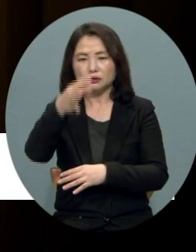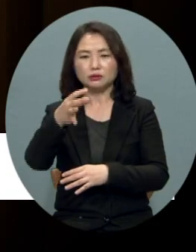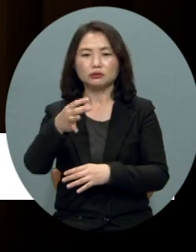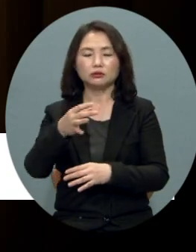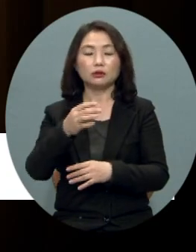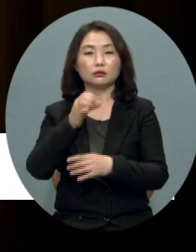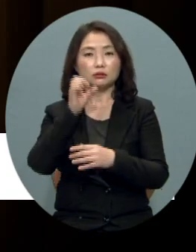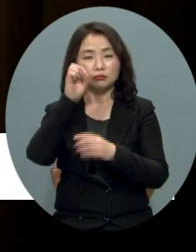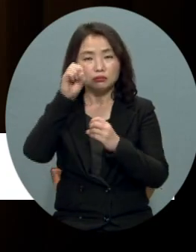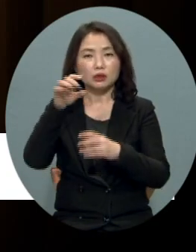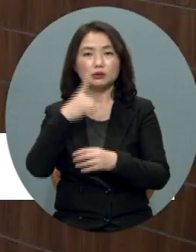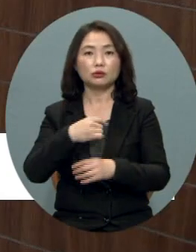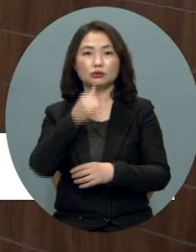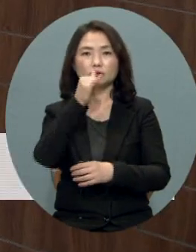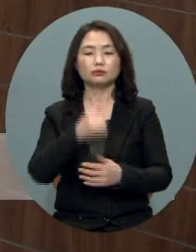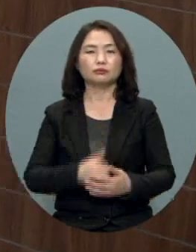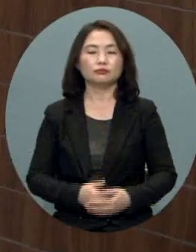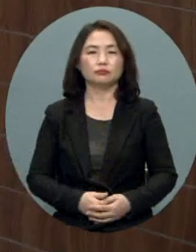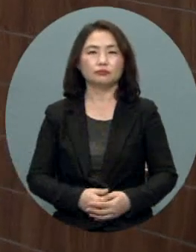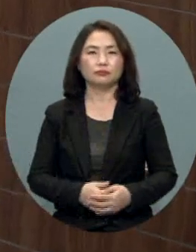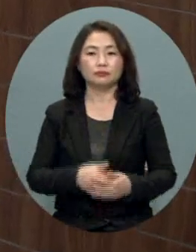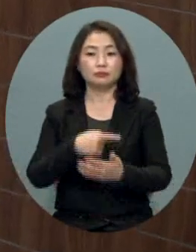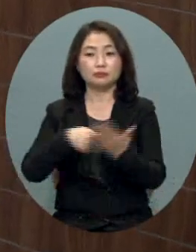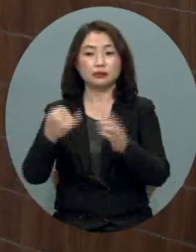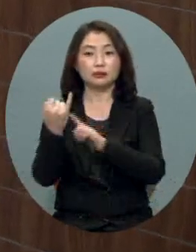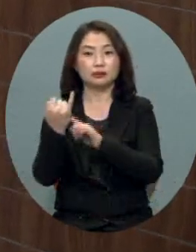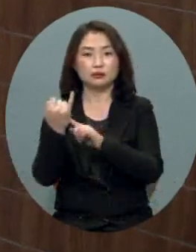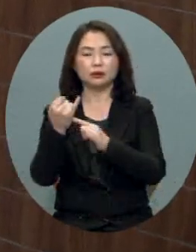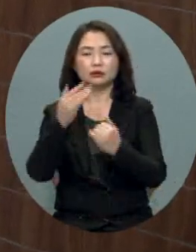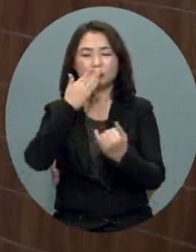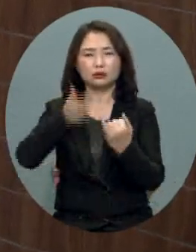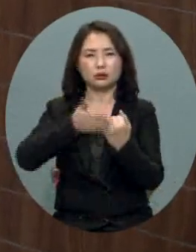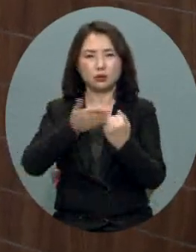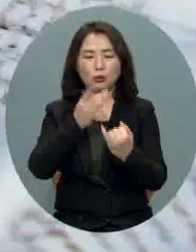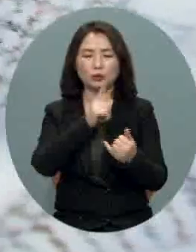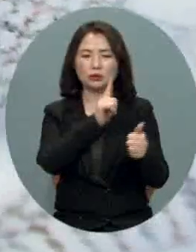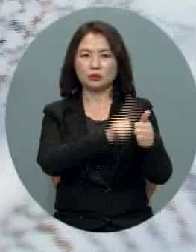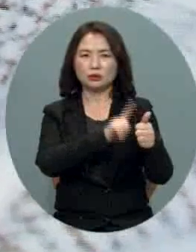내가 이제 사기는 쳤어요. 피해 여성 측은 성희롱